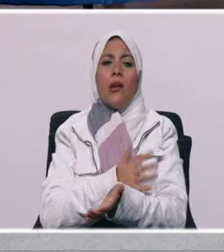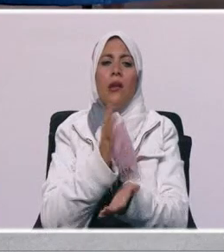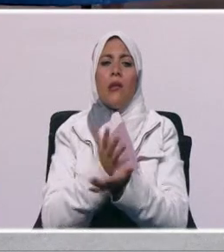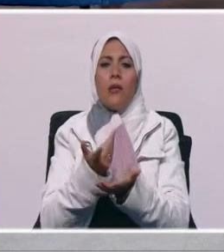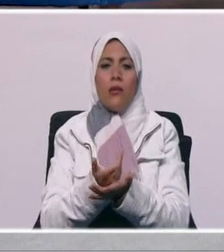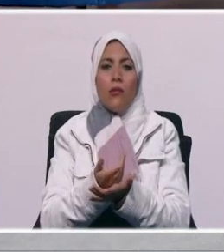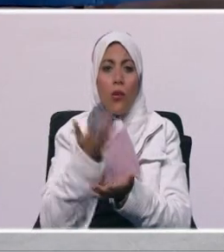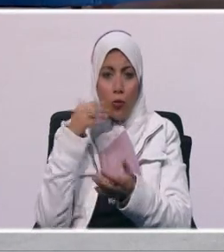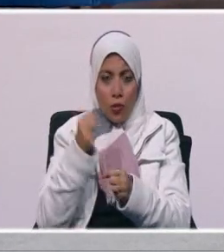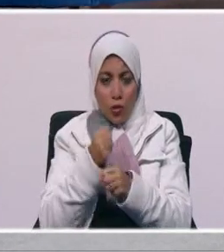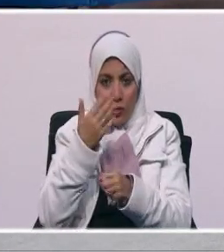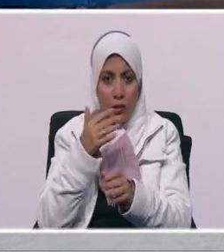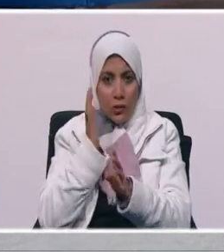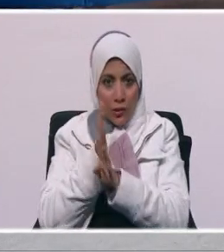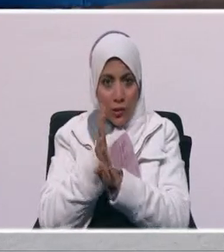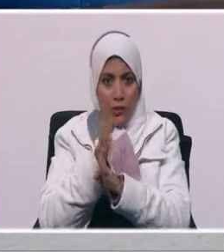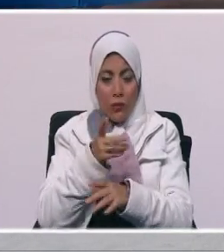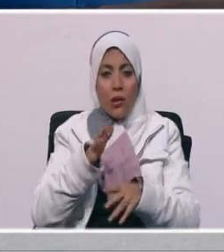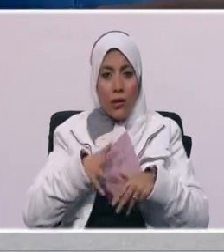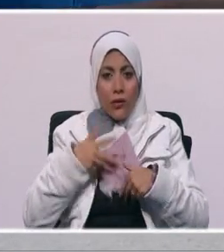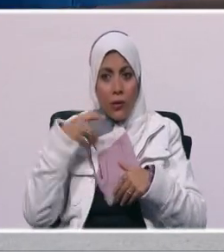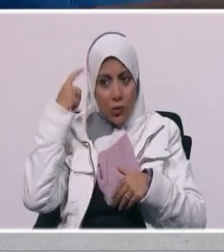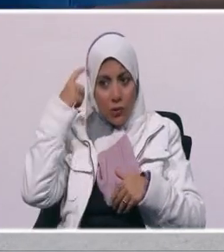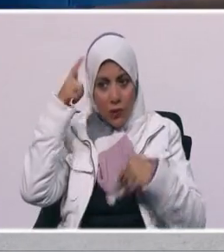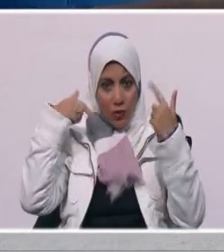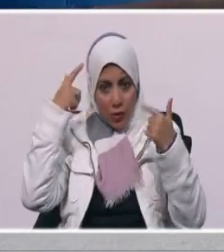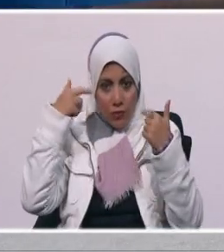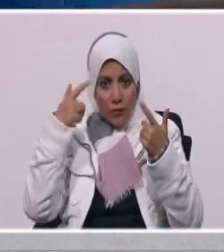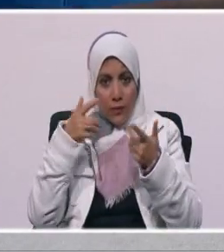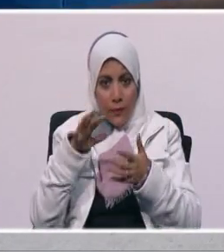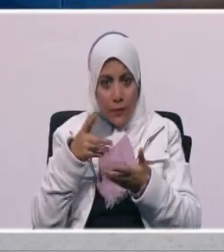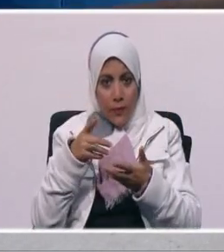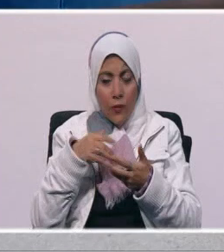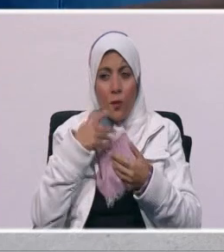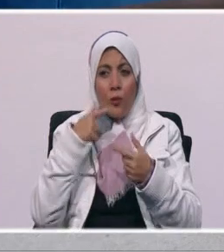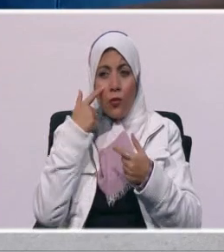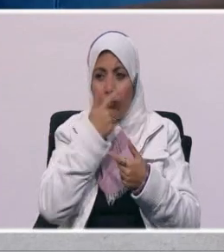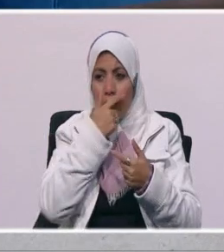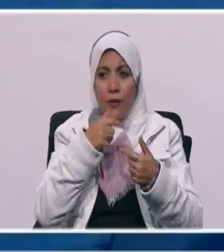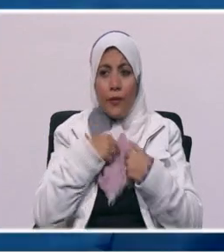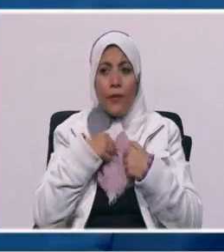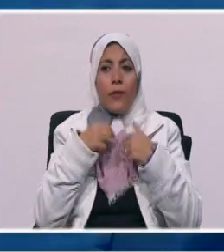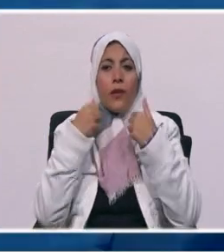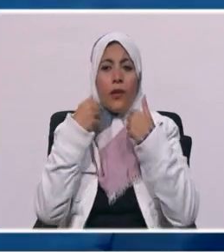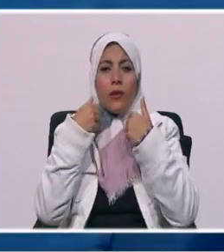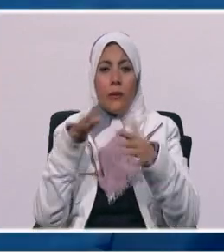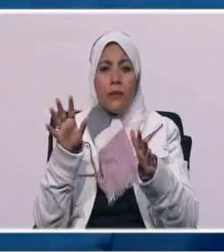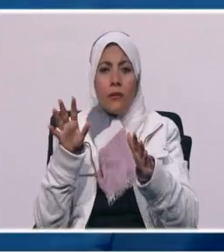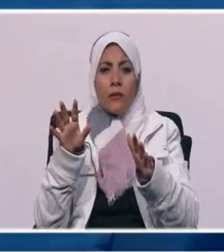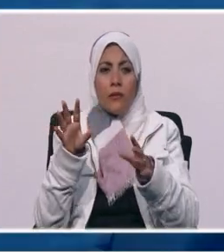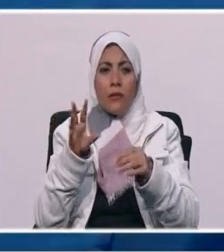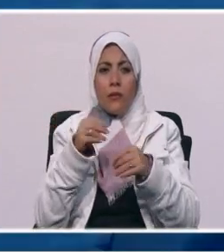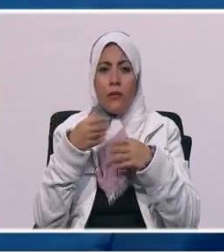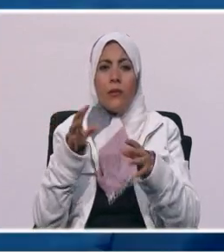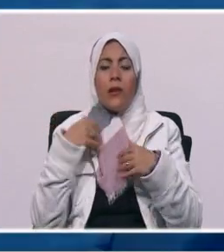ترجعيش تمثلي تاني؟ هتعملي ايه؟ حددتي فكره قلتي هعمل كذا؟ بص انا ست صلبه في